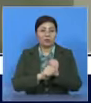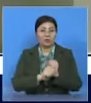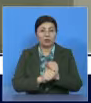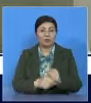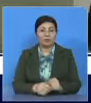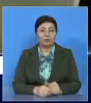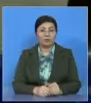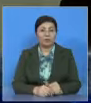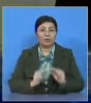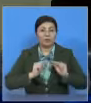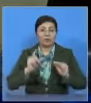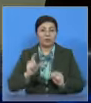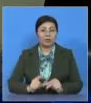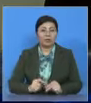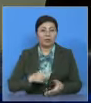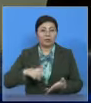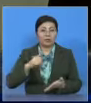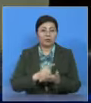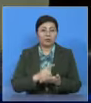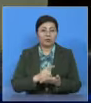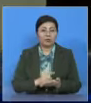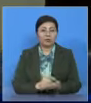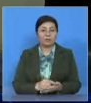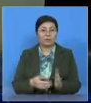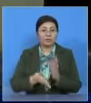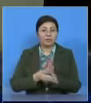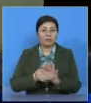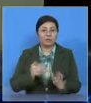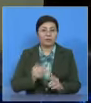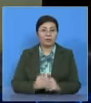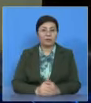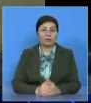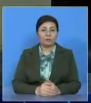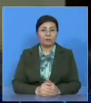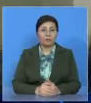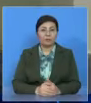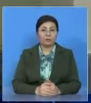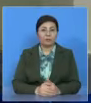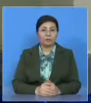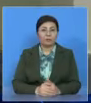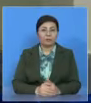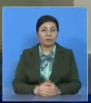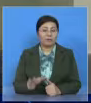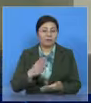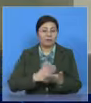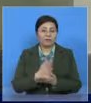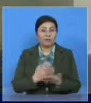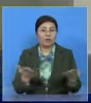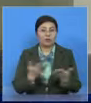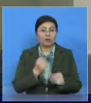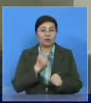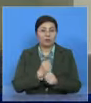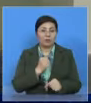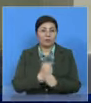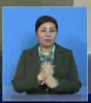и педагоги должны. И призываю это силовых структур, те, которые